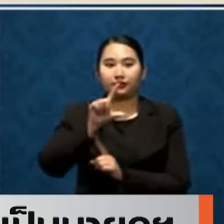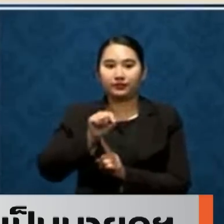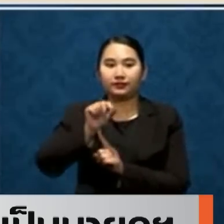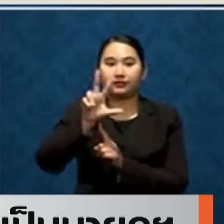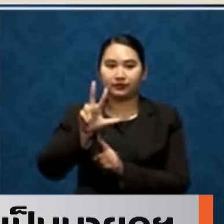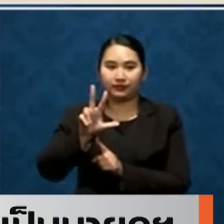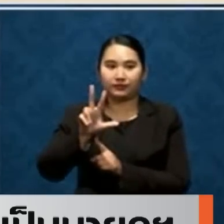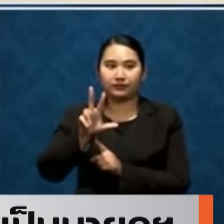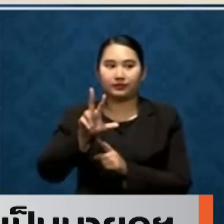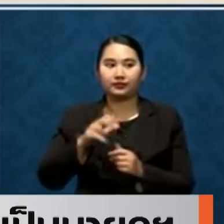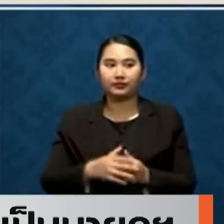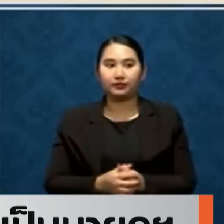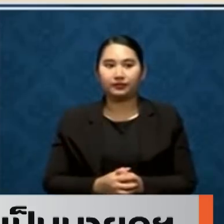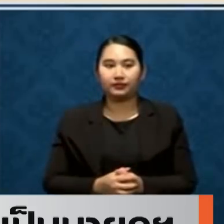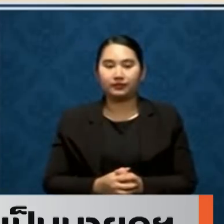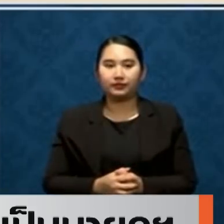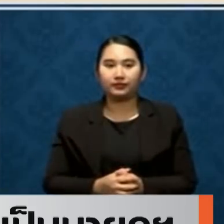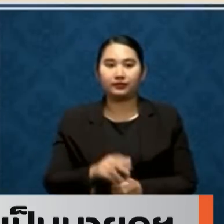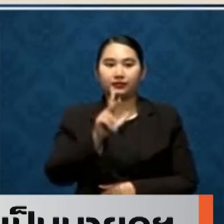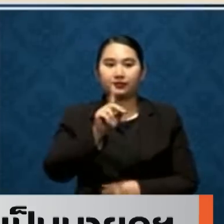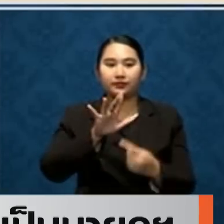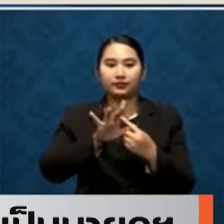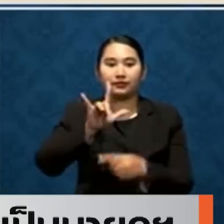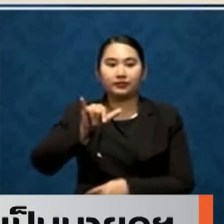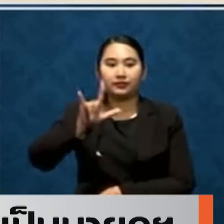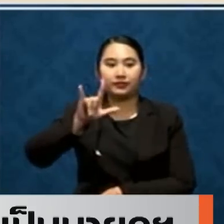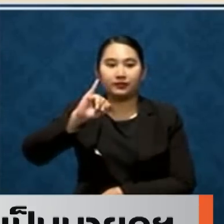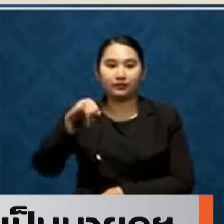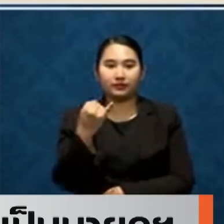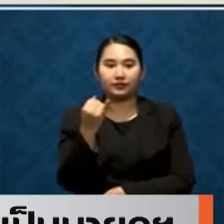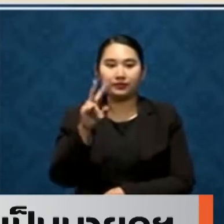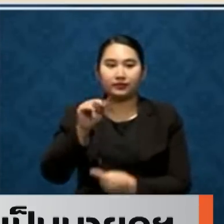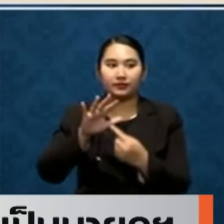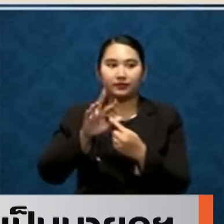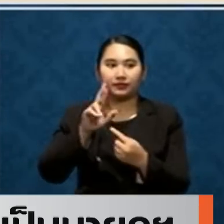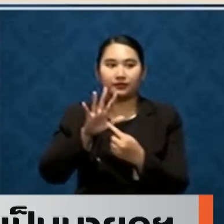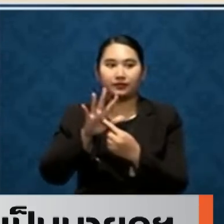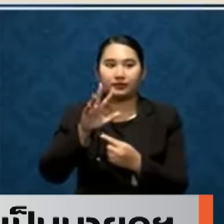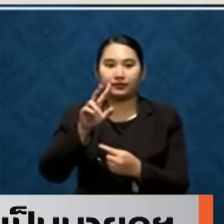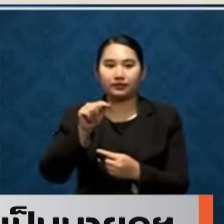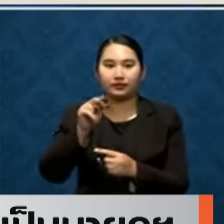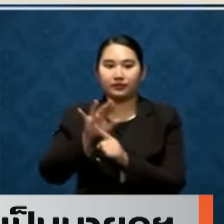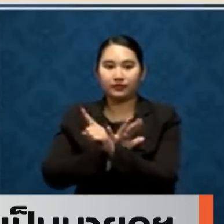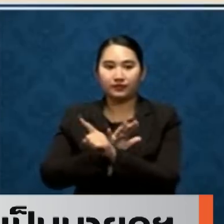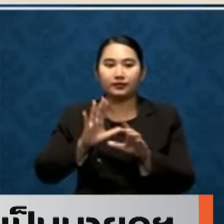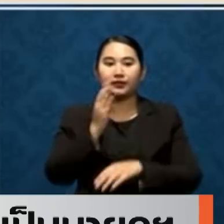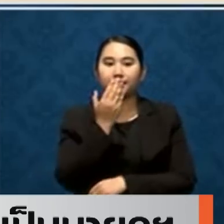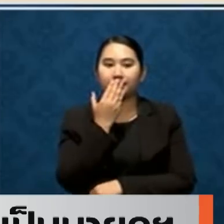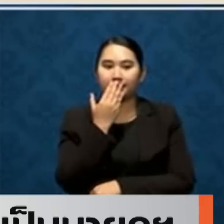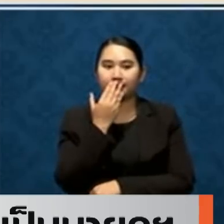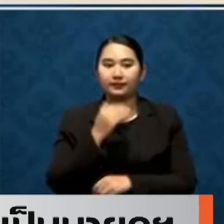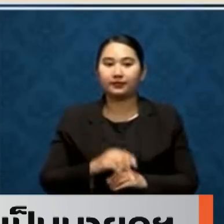23ศาสตราจารย์พิเศษกาญจนารัตน์ลีวิโรจน ์งดออกเสียงค่ะ